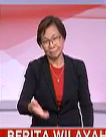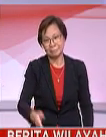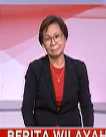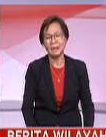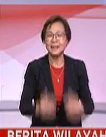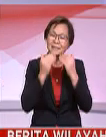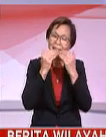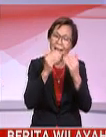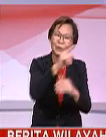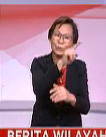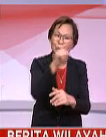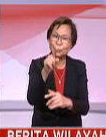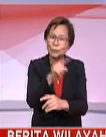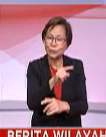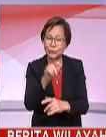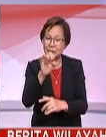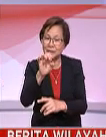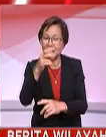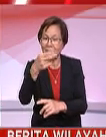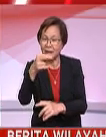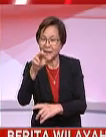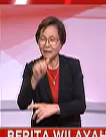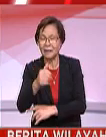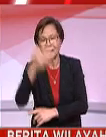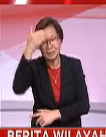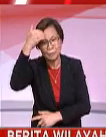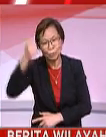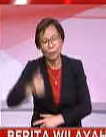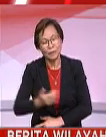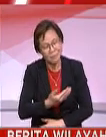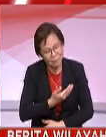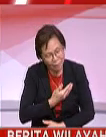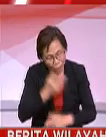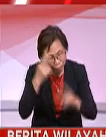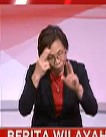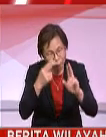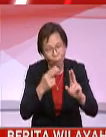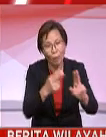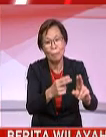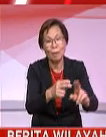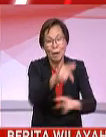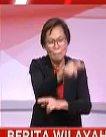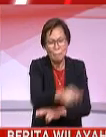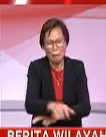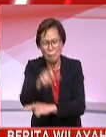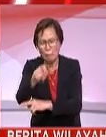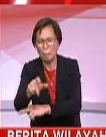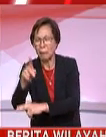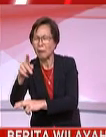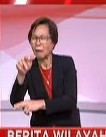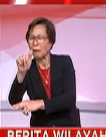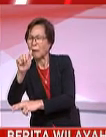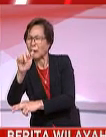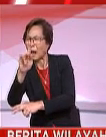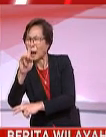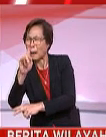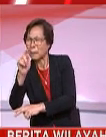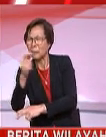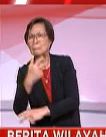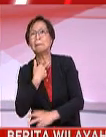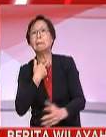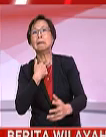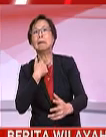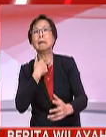Terima kasih Zahra. Assalamualaikum dan salam hormat. Penduduk di bahagian Kapit yang terjejas akibat perintah kawalan pergerakan